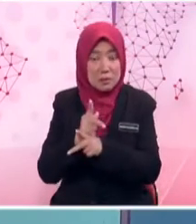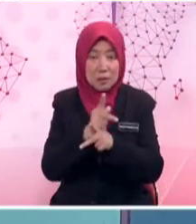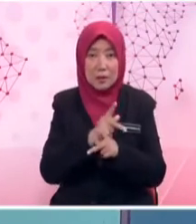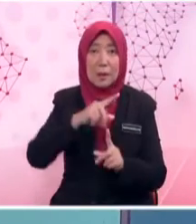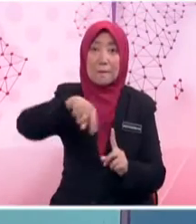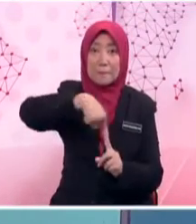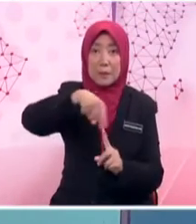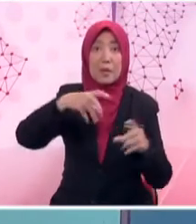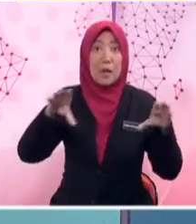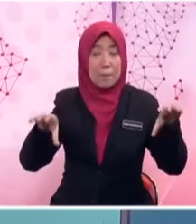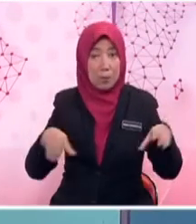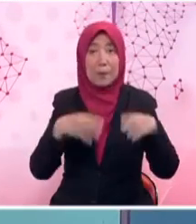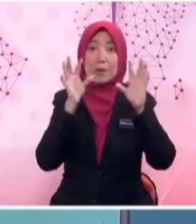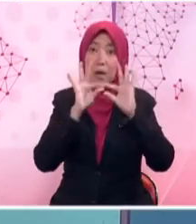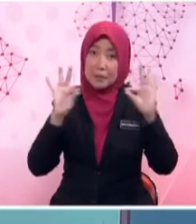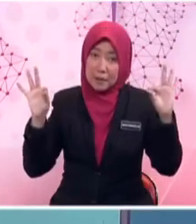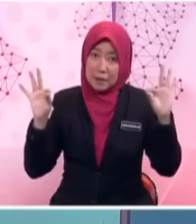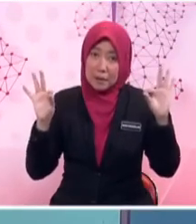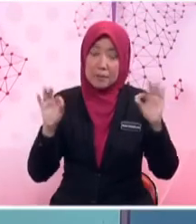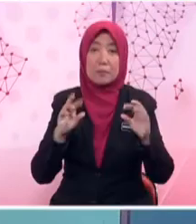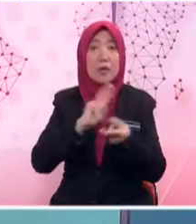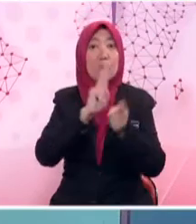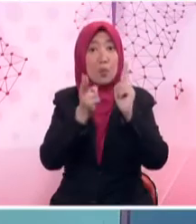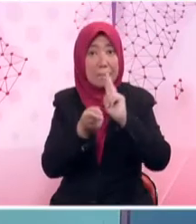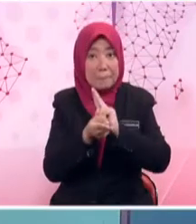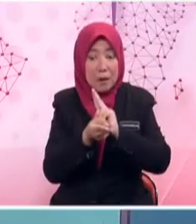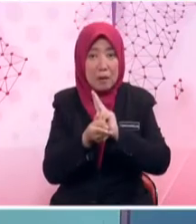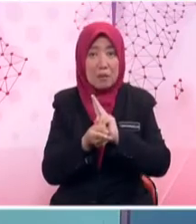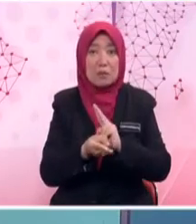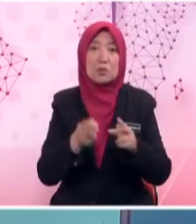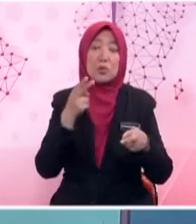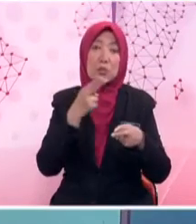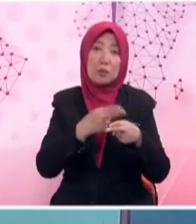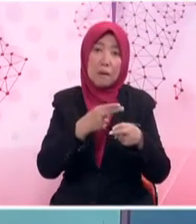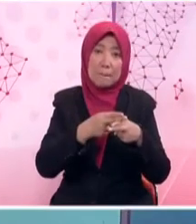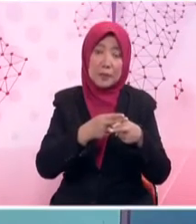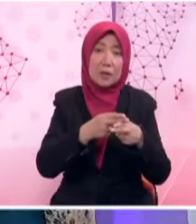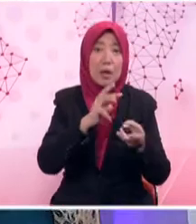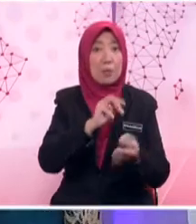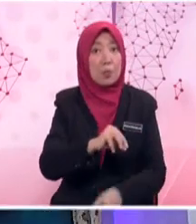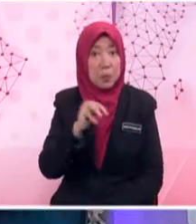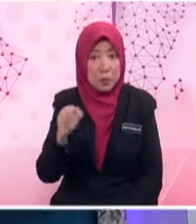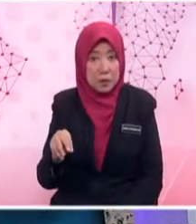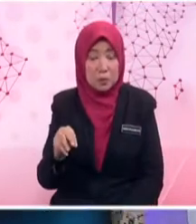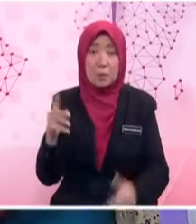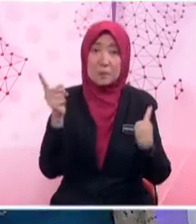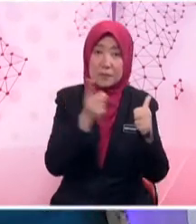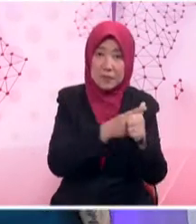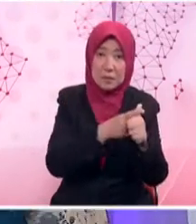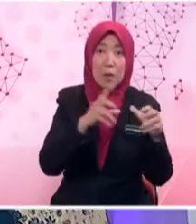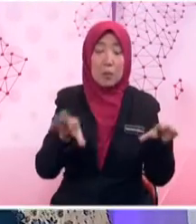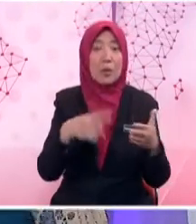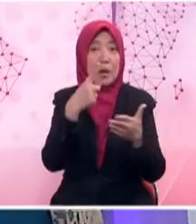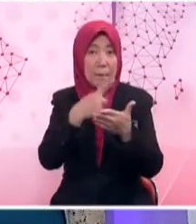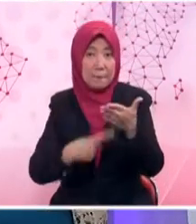bila kita tengok kali ini ayatnya berubah sedikit. Betul. Di mana nama murid tu dahulu, kemudian dia buat apa, dengan